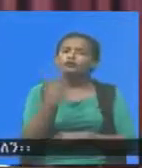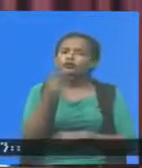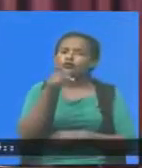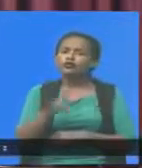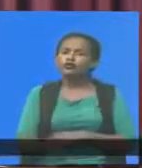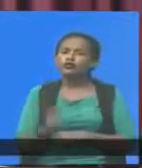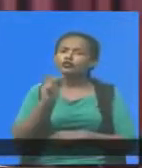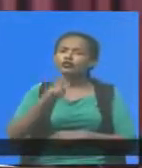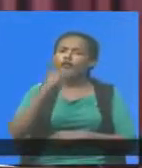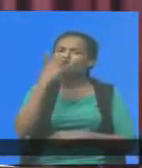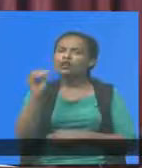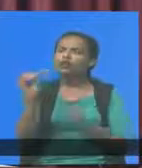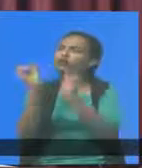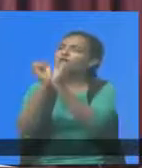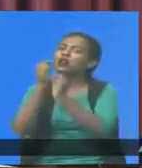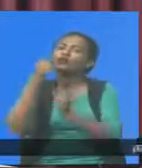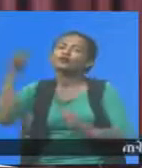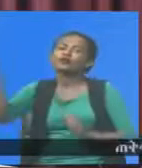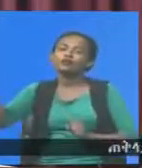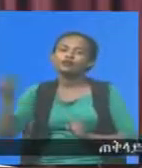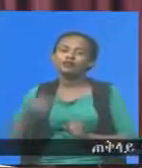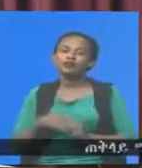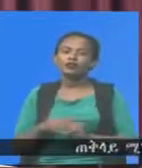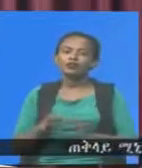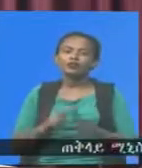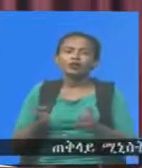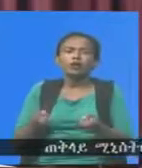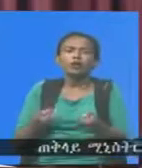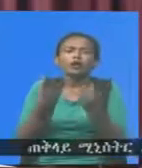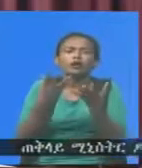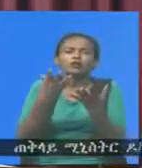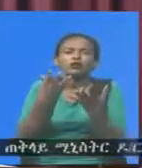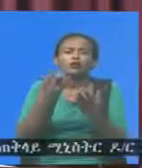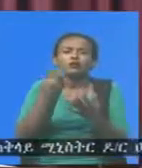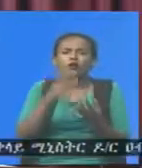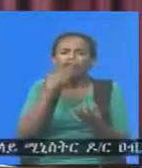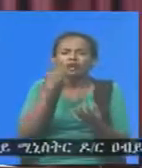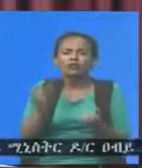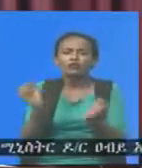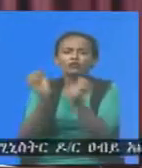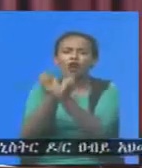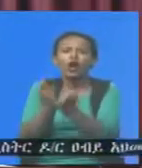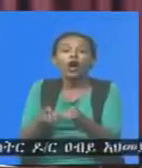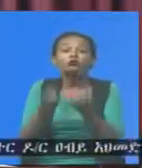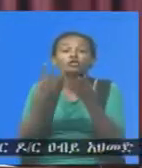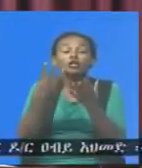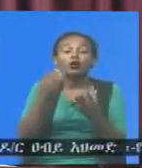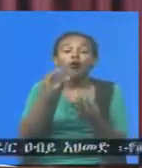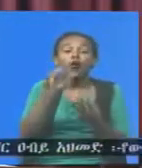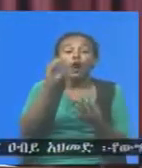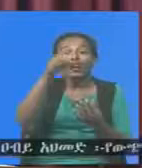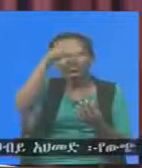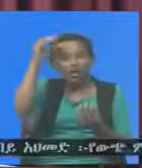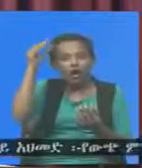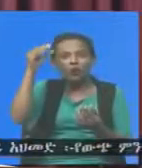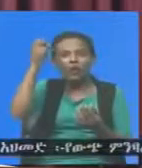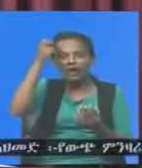አፍሪካ ታስራ የሚሉት? በጣም በርካታ ተስተታስሯል ደቡብ አፍሪካ ውስጥ። አብዛኛው ደቡብ ነው አዲያ ወላይታ ሊሆን ይችላል።